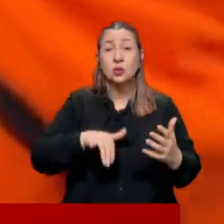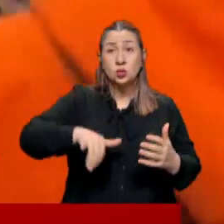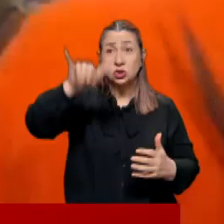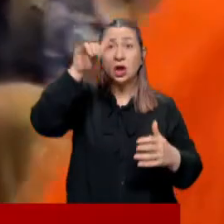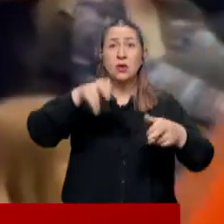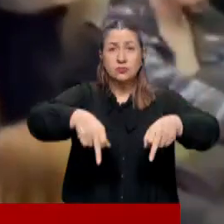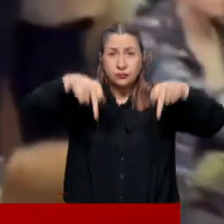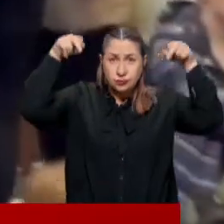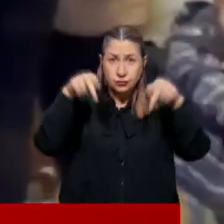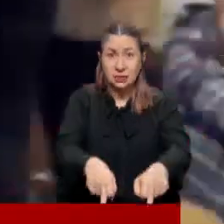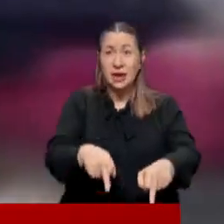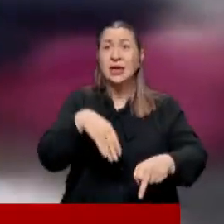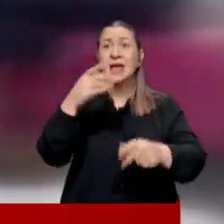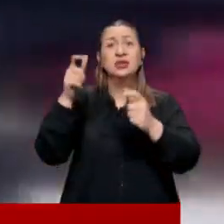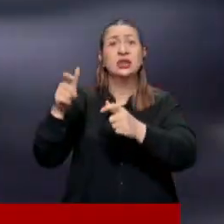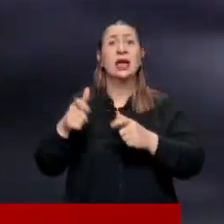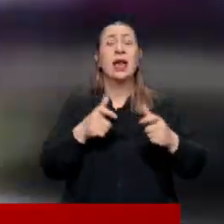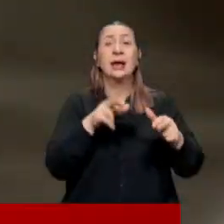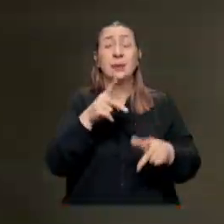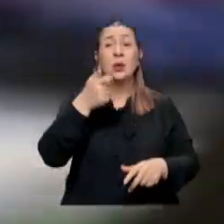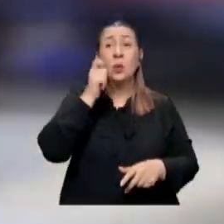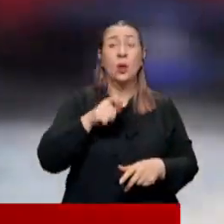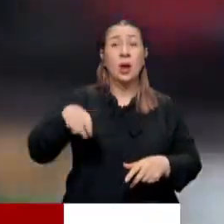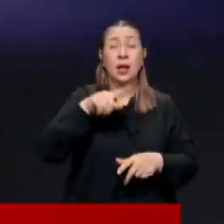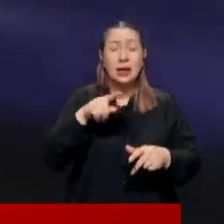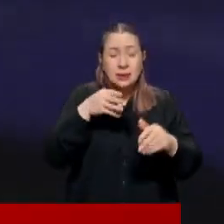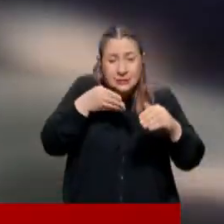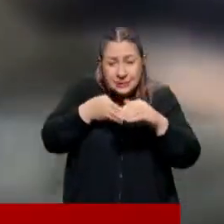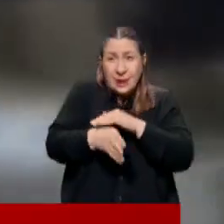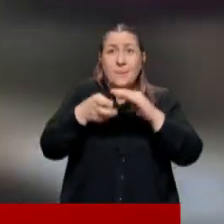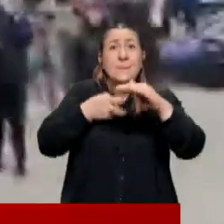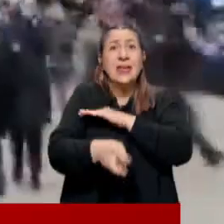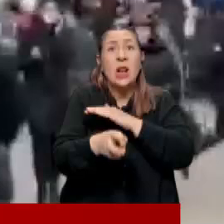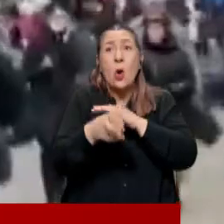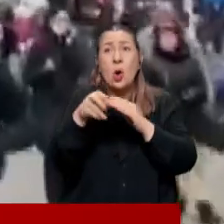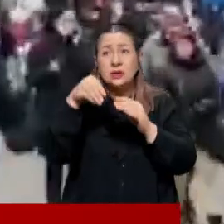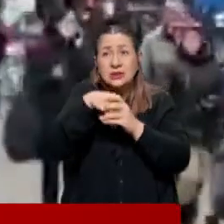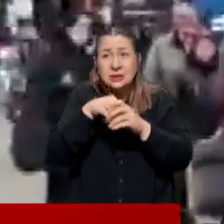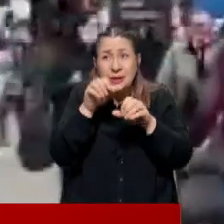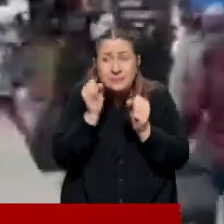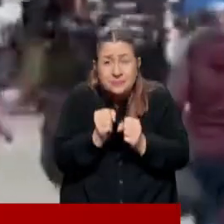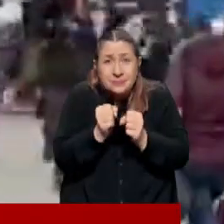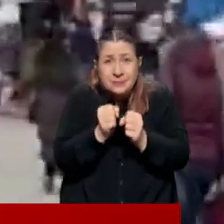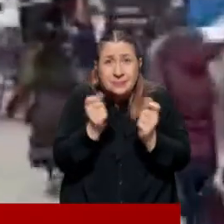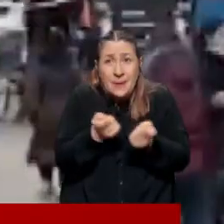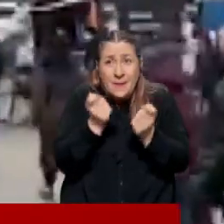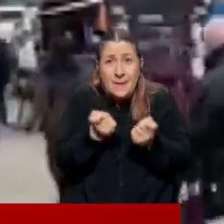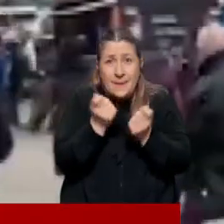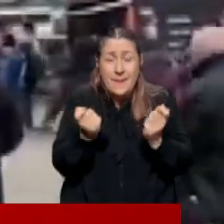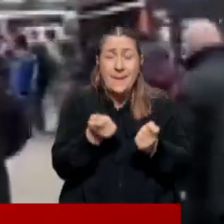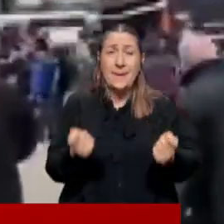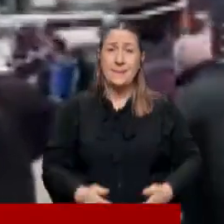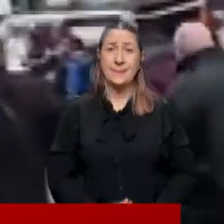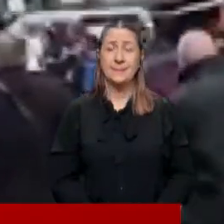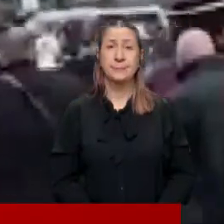uçak ve füzeler diğer şehirler gibi ukraynalılar sığınaklarda ve Metro istasyonlarında hayatta kalmaya çalışıyor